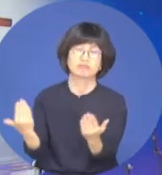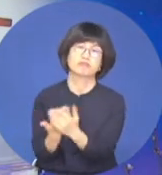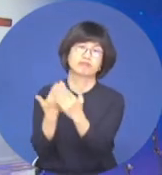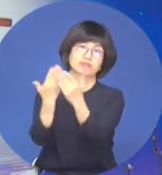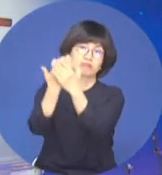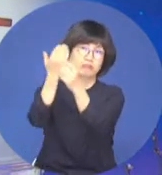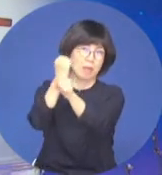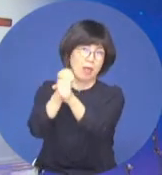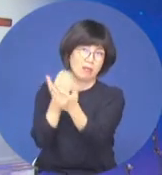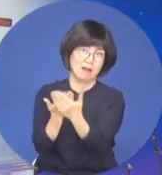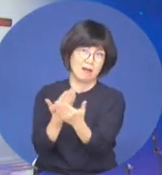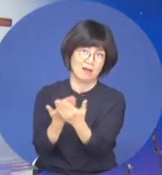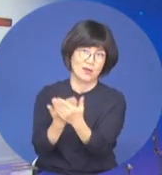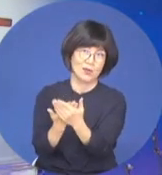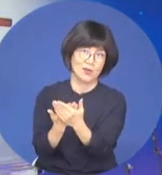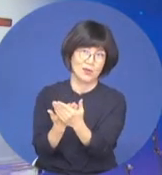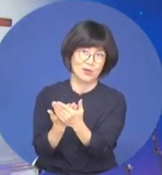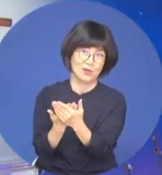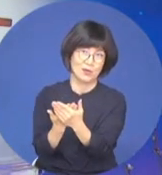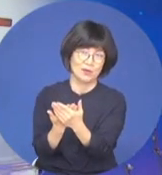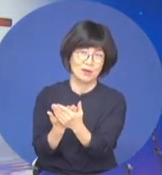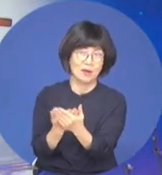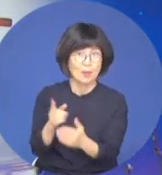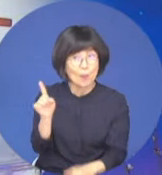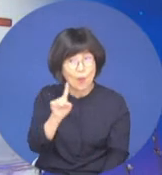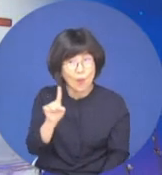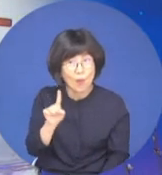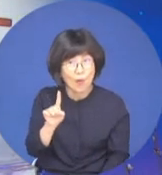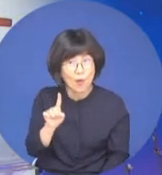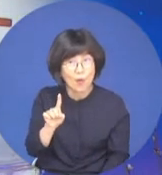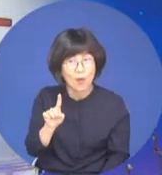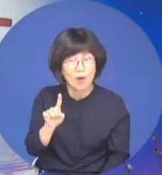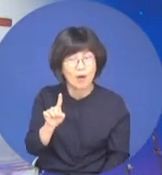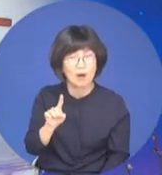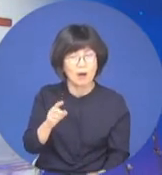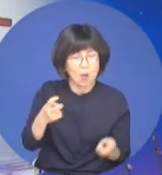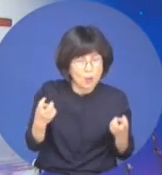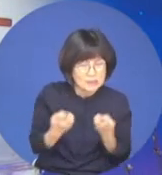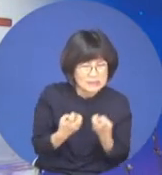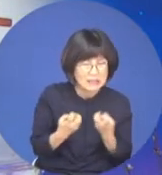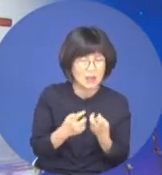내에 부흥케 해달라고. 뭘 기도하고 있습니까? 그렇게 어찌하여, 이게